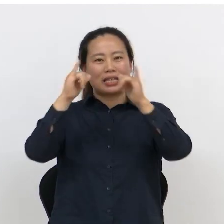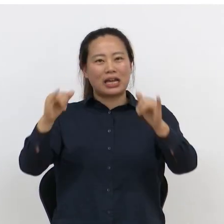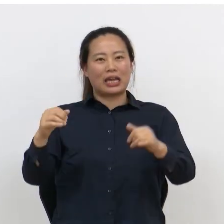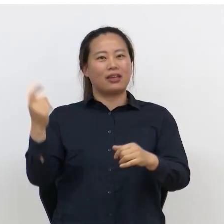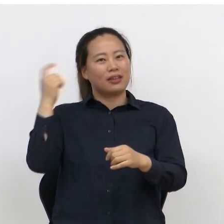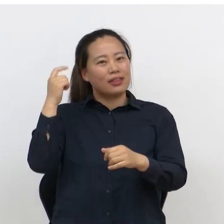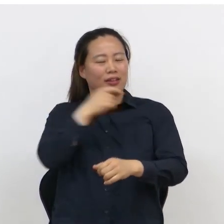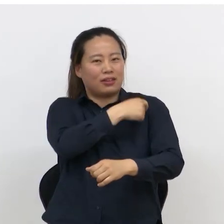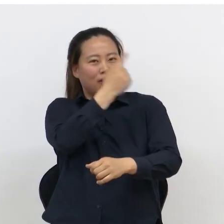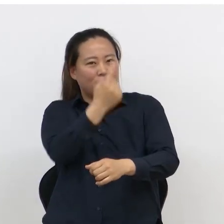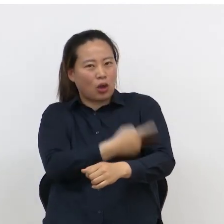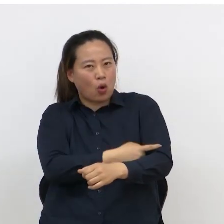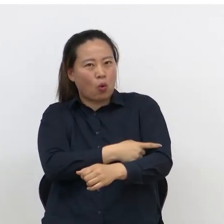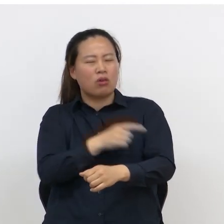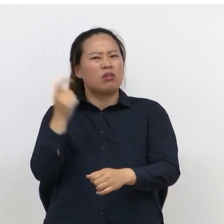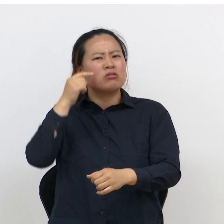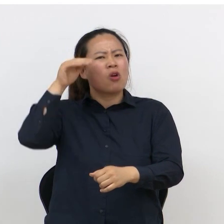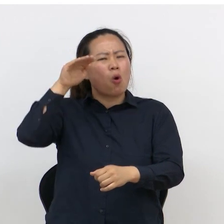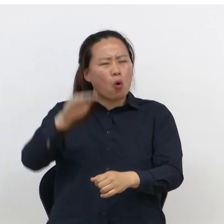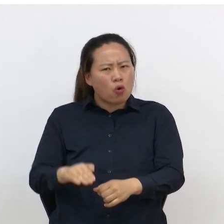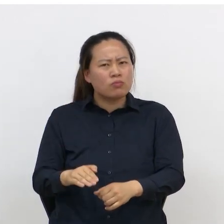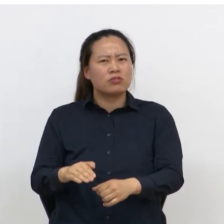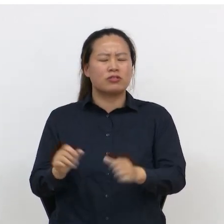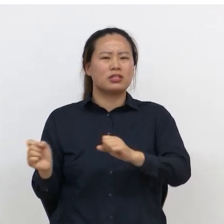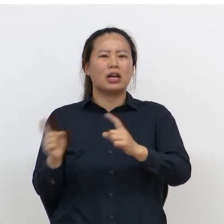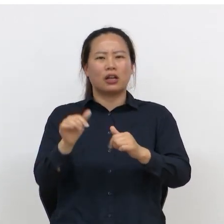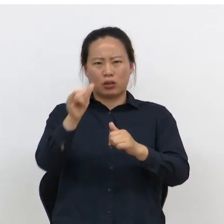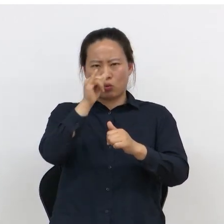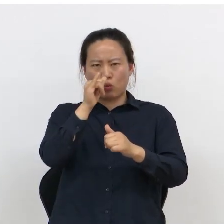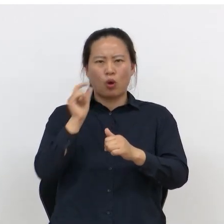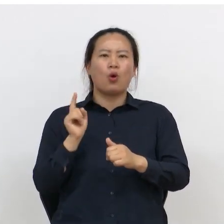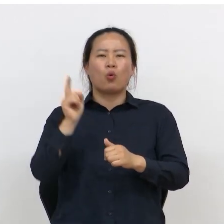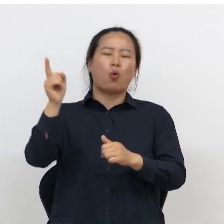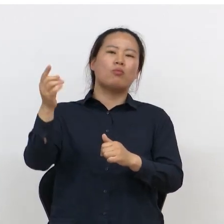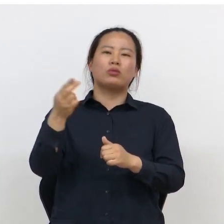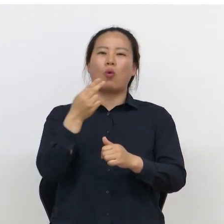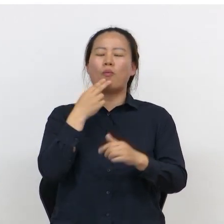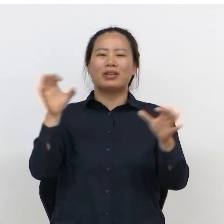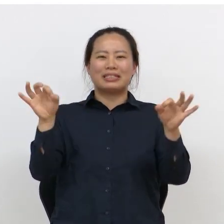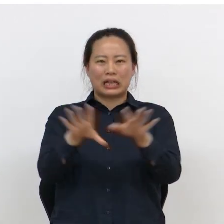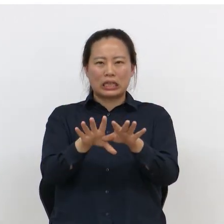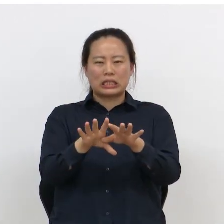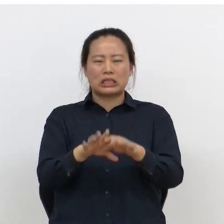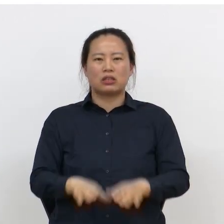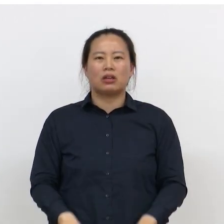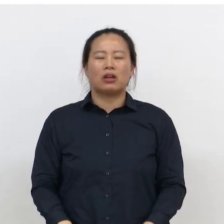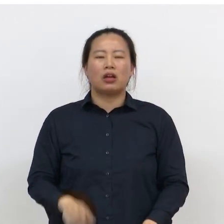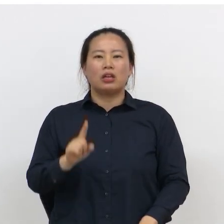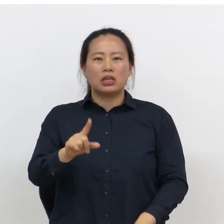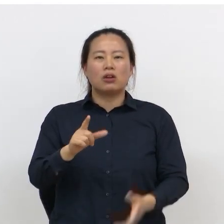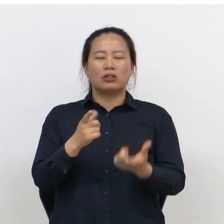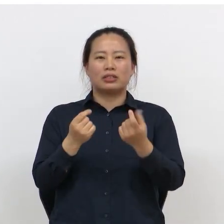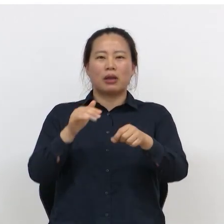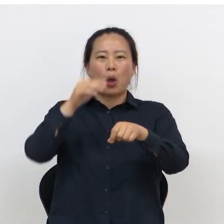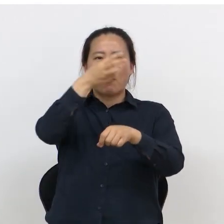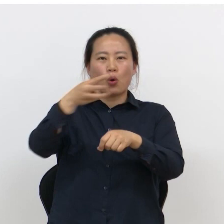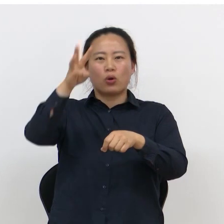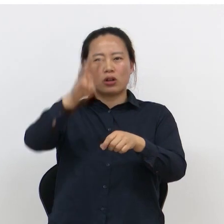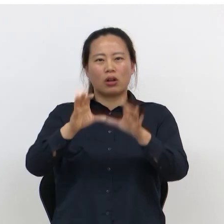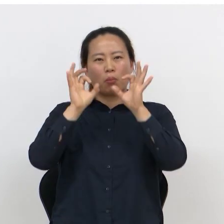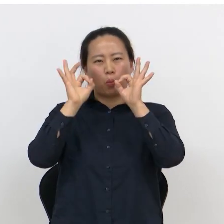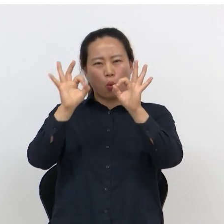되겠습니다. 저음은 살아있고 고음은 소실된 이런 상황입니다. 구체적으로 봐서 이런 청력도를 가진 사람이라고